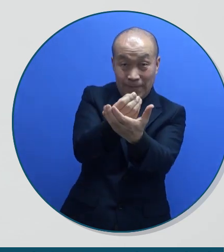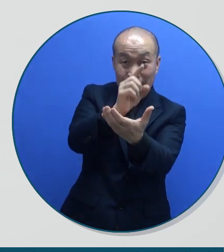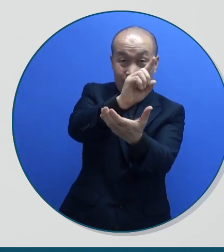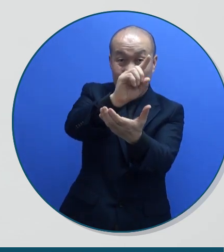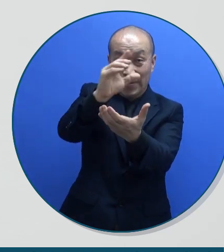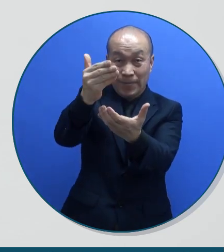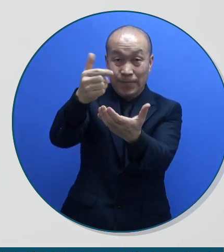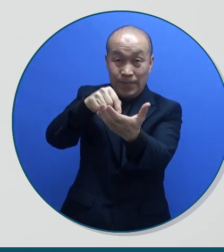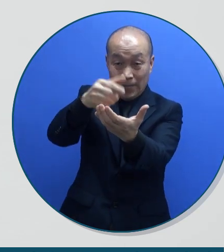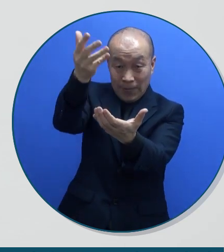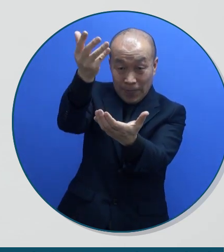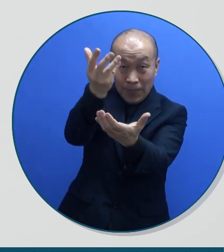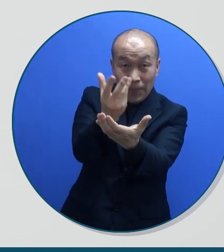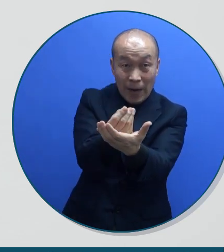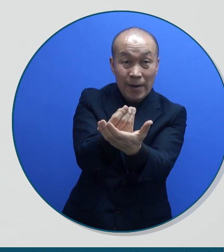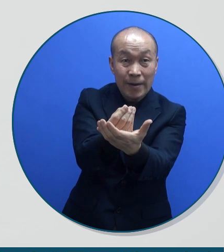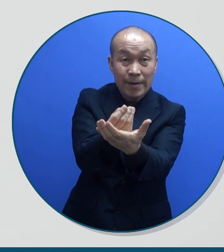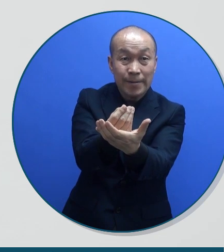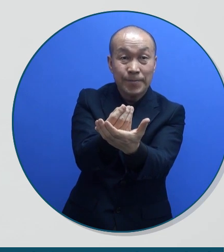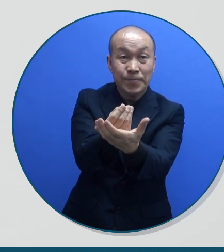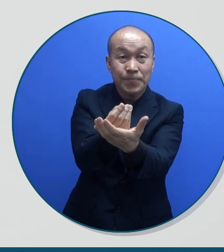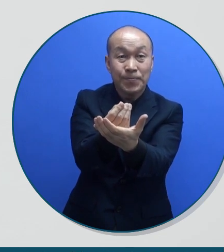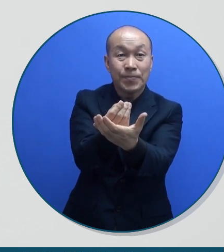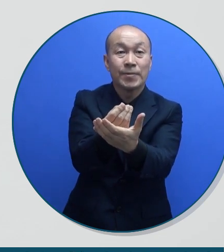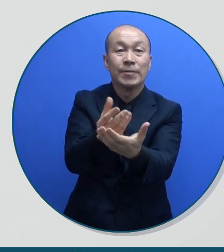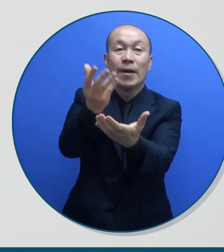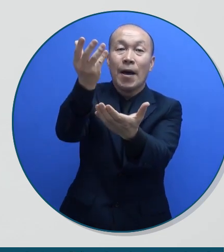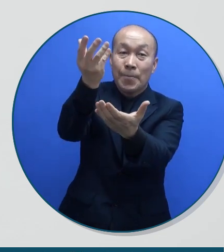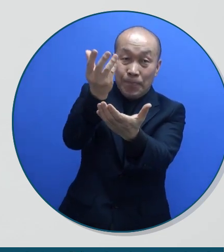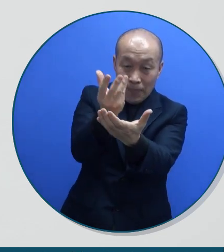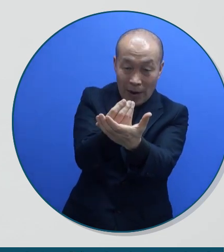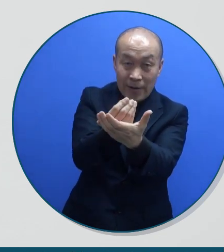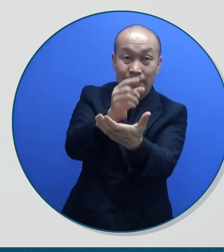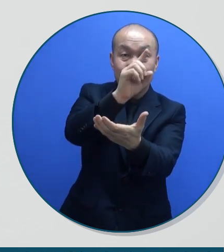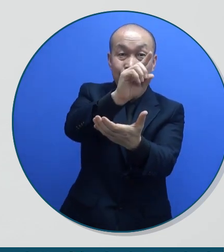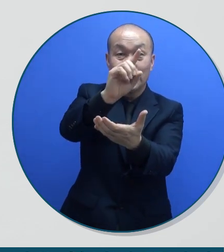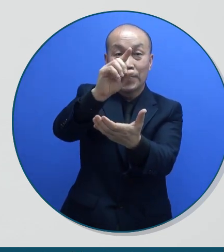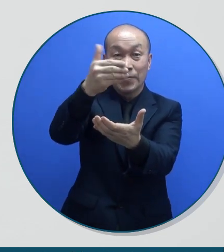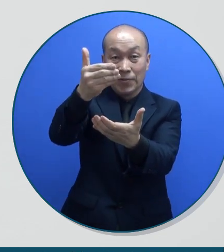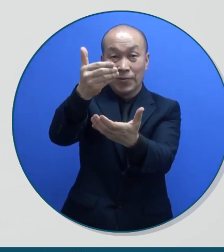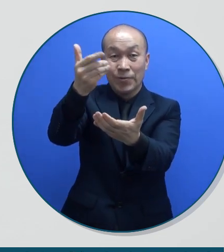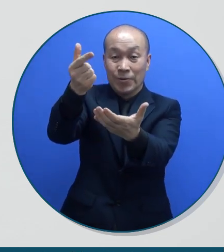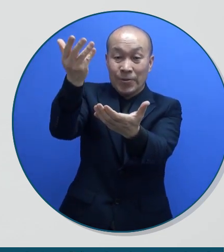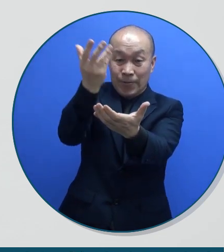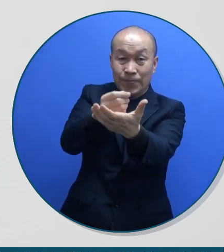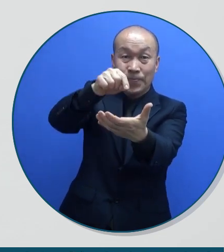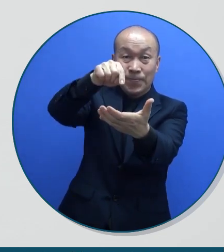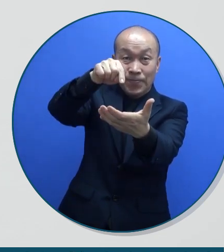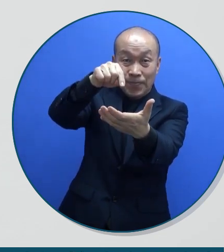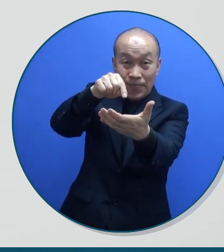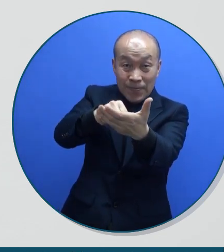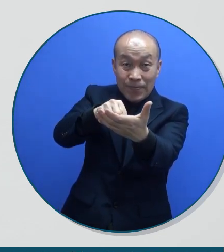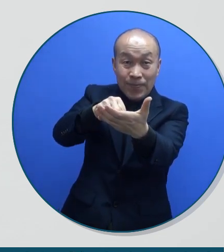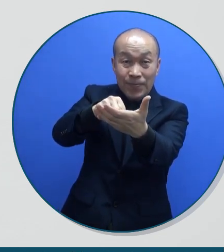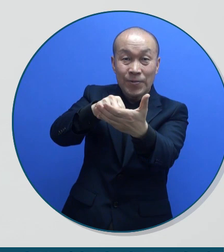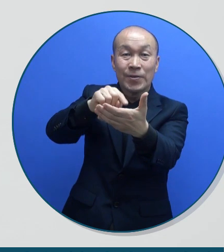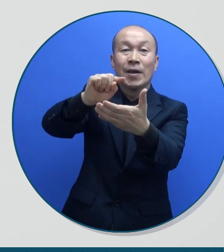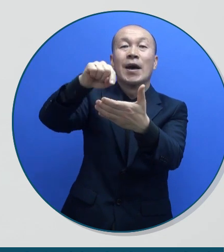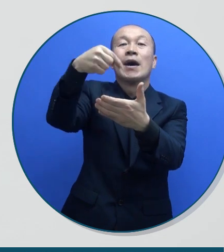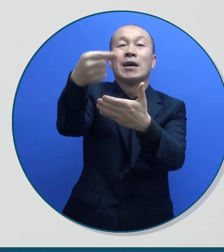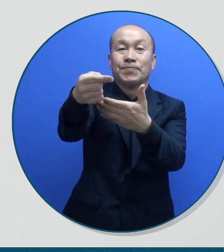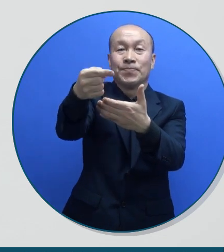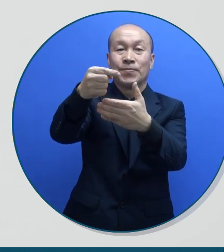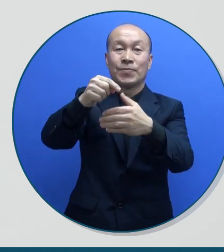통해 119 신고 어플을 다운로드 받습니다. 다운로드 받은 119 신고 어플을 클릭하면 다음과